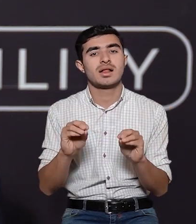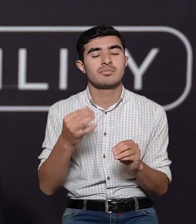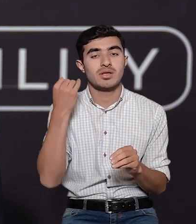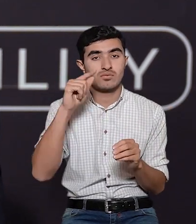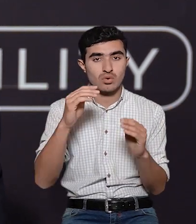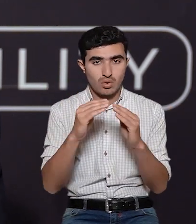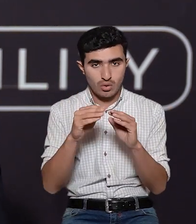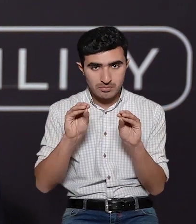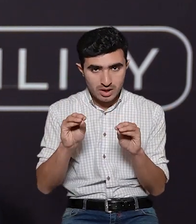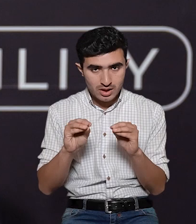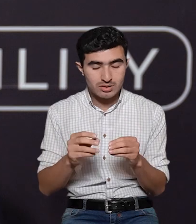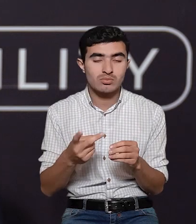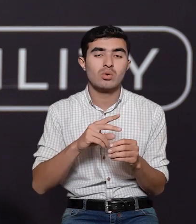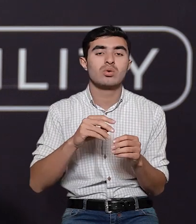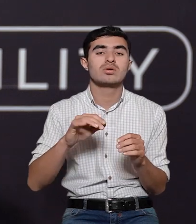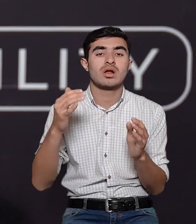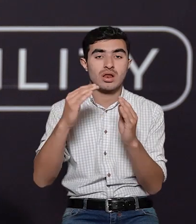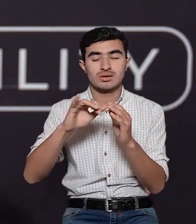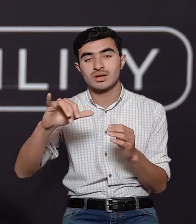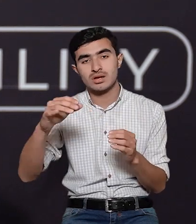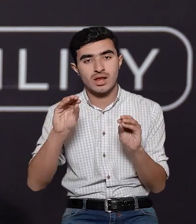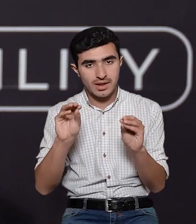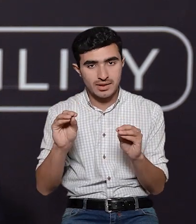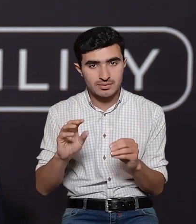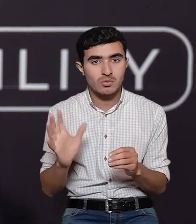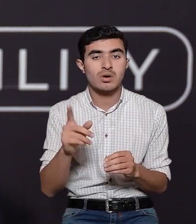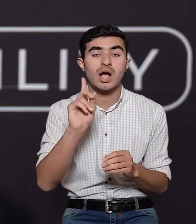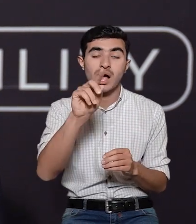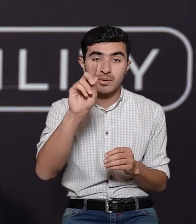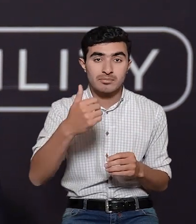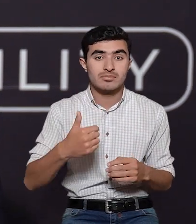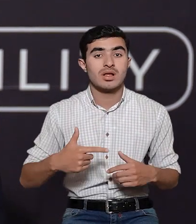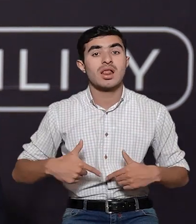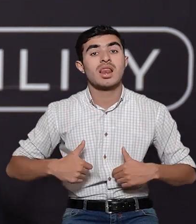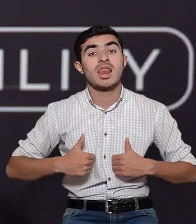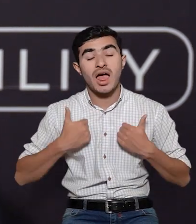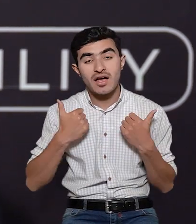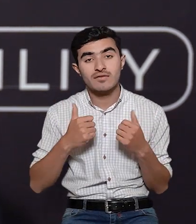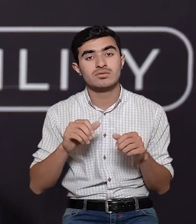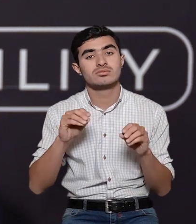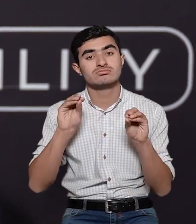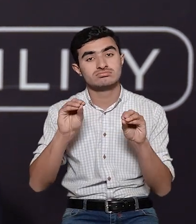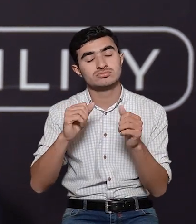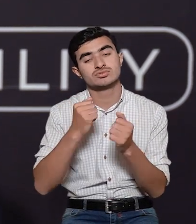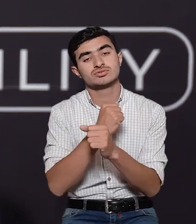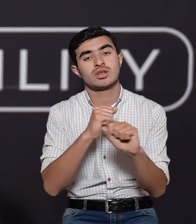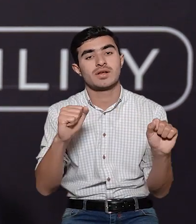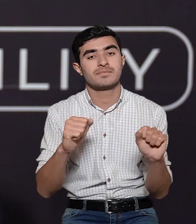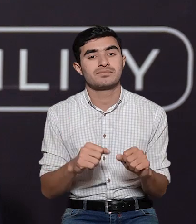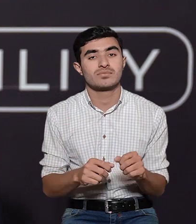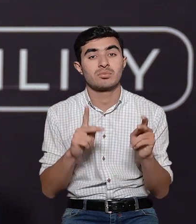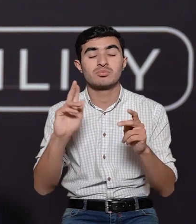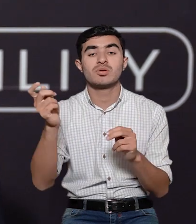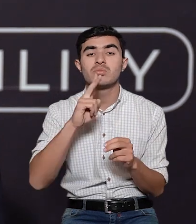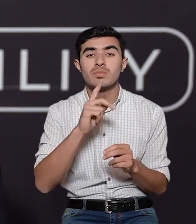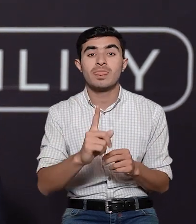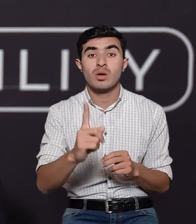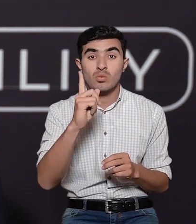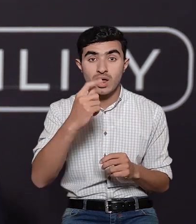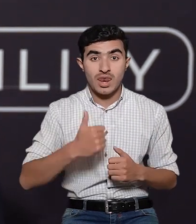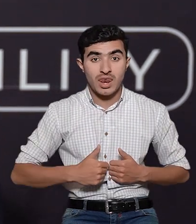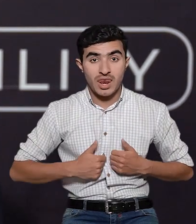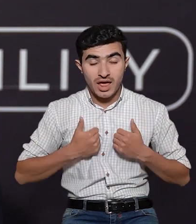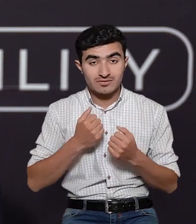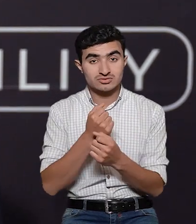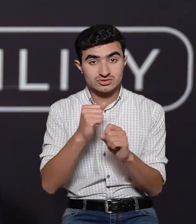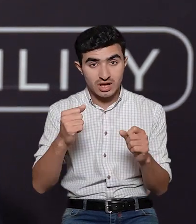کے نیبرز میں کوئی ایمرجنسی ہو, آپ کے علاقے میں ایمرجنسی ہو, آپ زندگیاں بچا سکیں گے. اور کہتے ہیں نا, جس نے ایک زندگی بچائی گویا